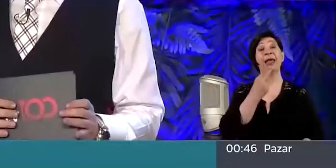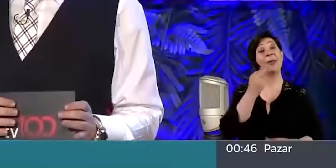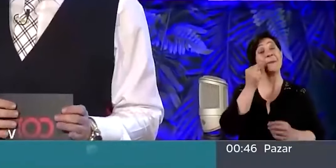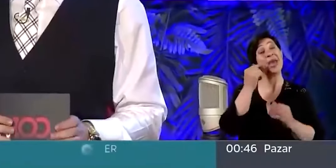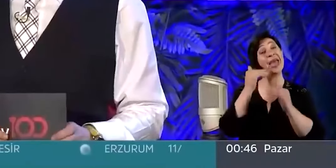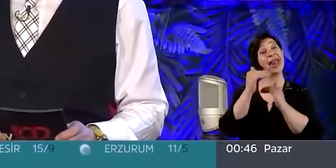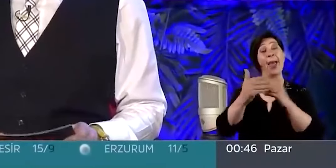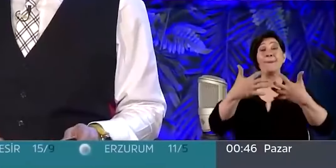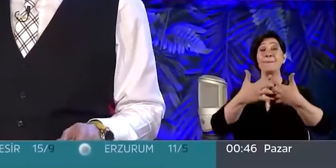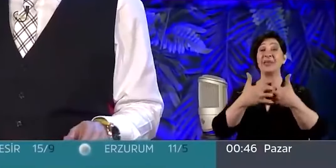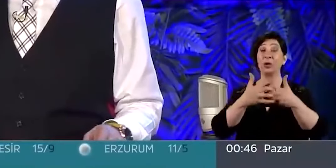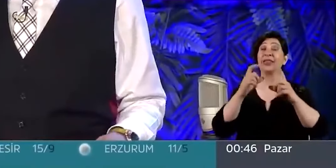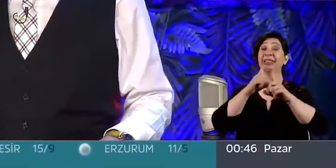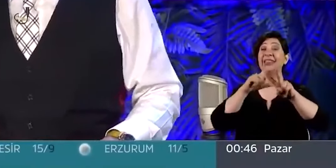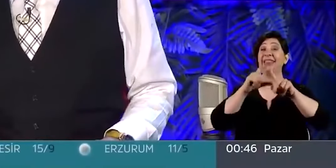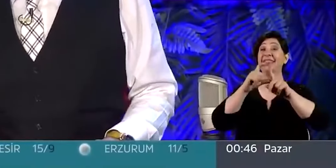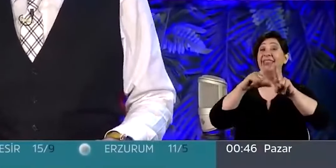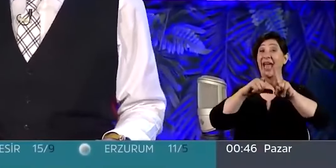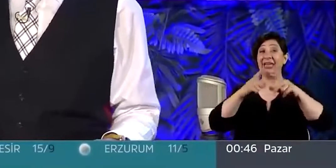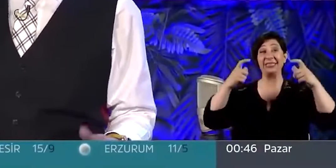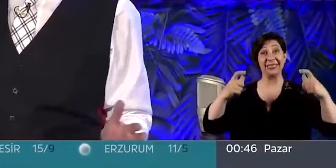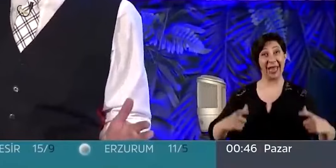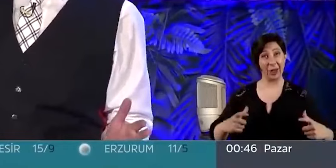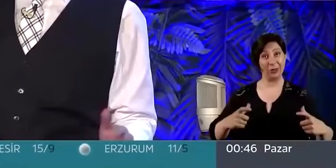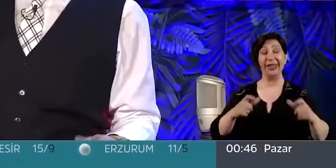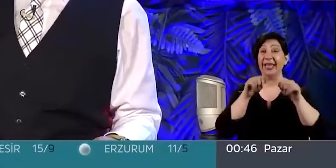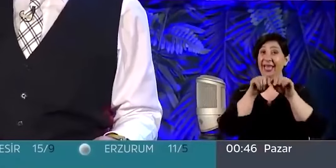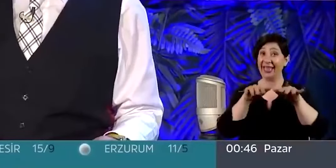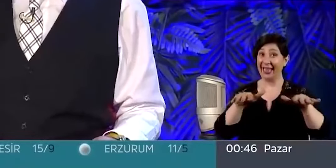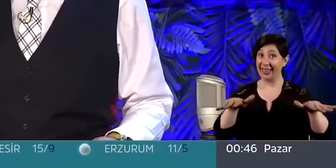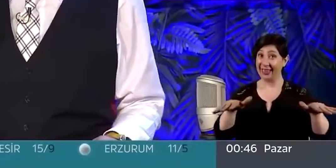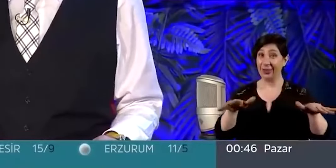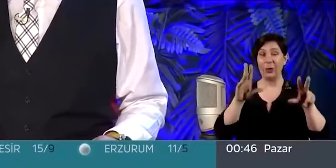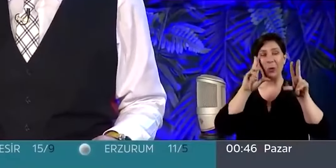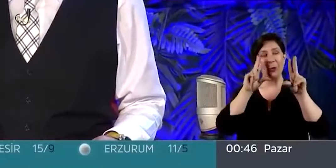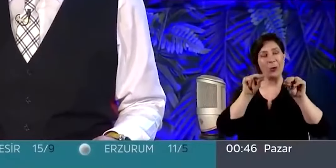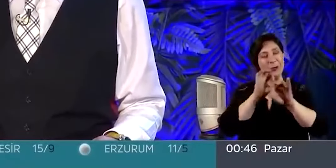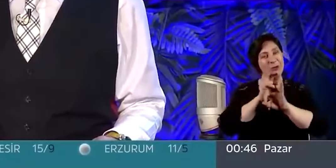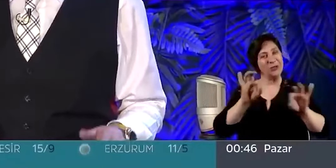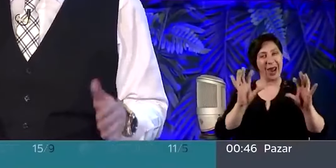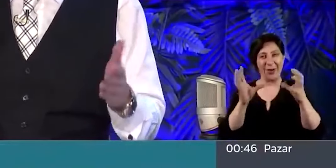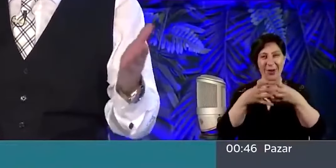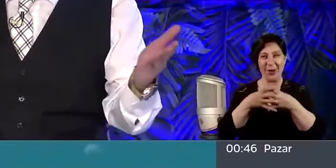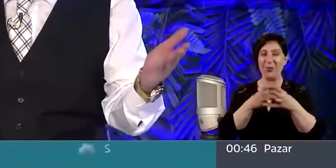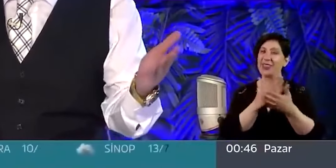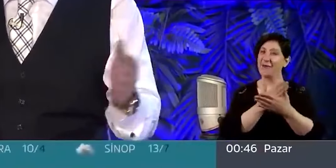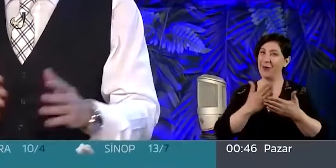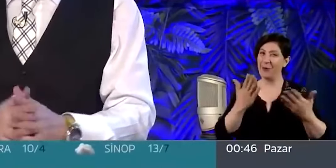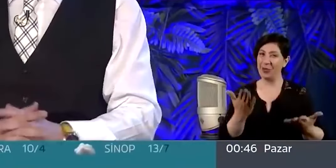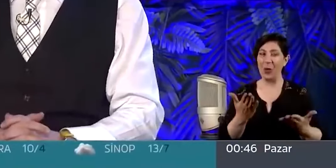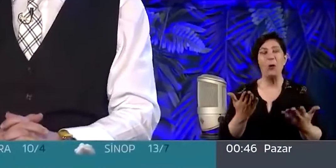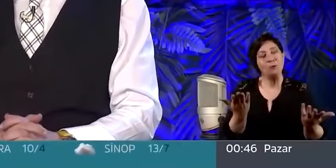hanımlar beyler, Mecidiyeköy Dada Salon'dan yayınlanan Uykusuzlar Kulübü devam ediyor.